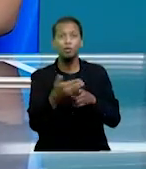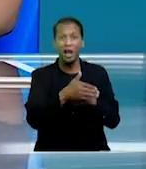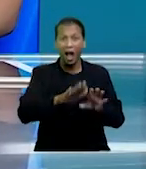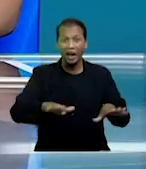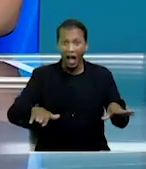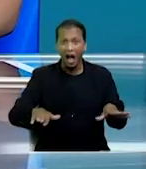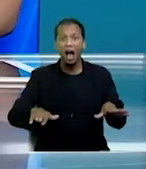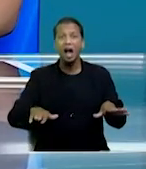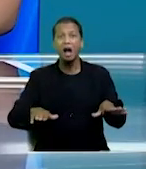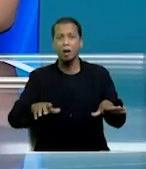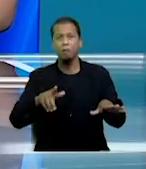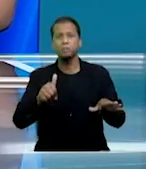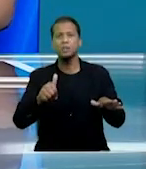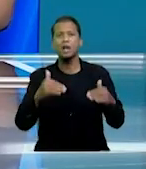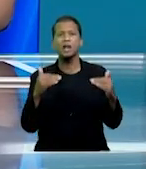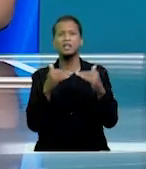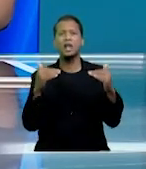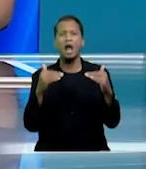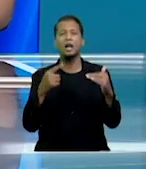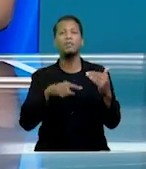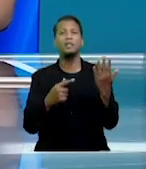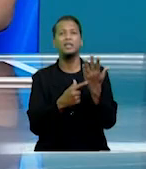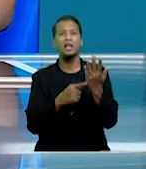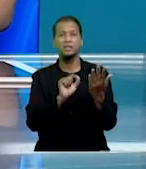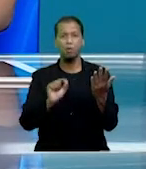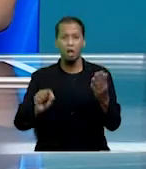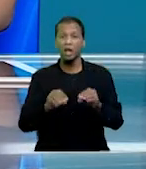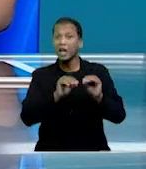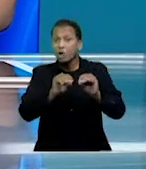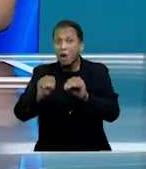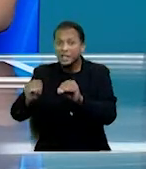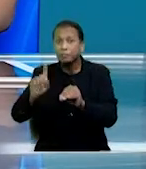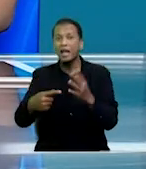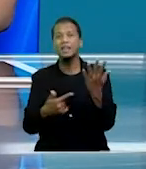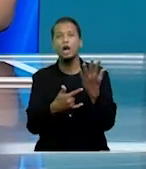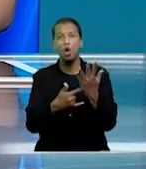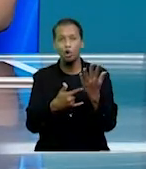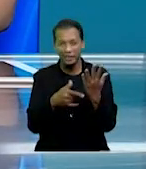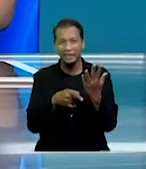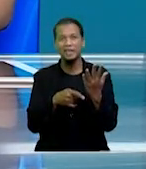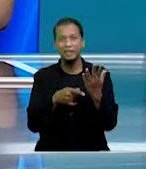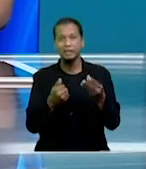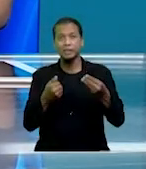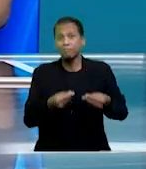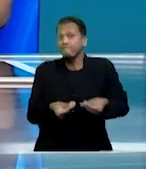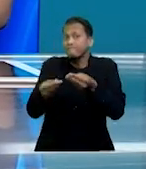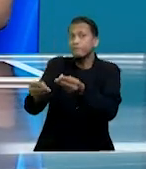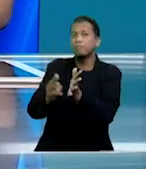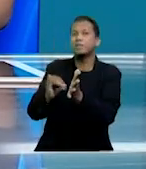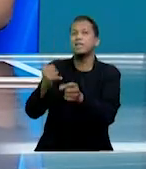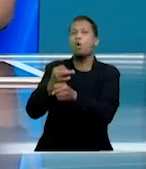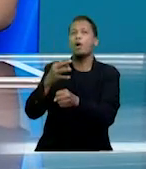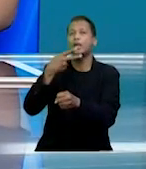dengan meningkatkan kesejahteraan digital di sekolah. Edukasi penggunaan teknologi secara sehat diberikan WIGO Indonesia dalam webinar